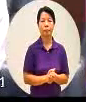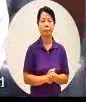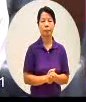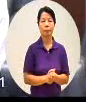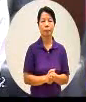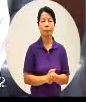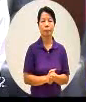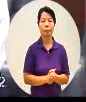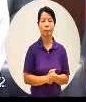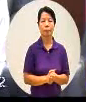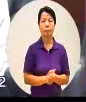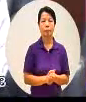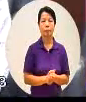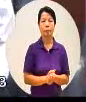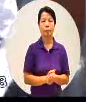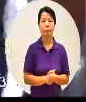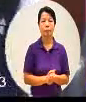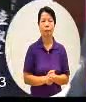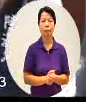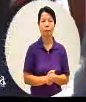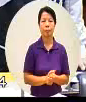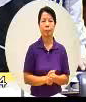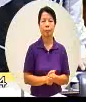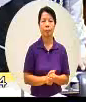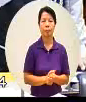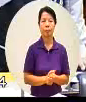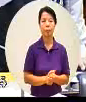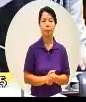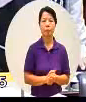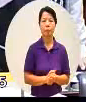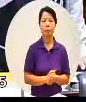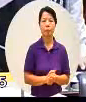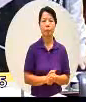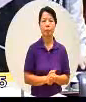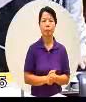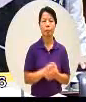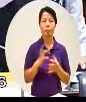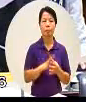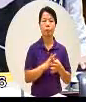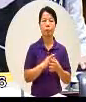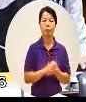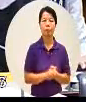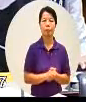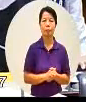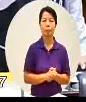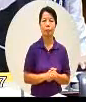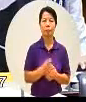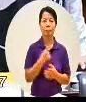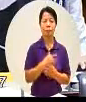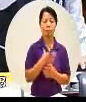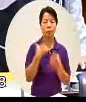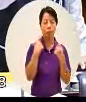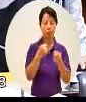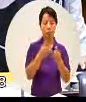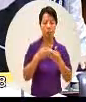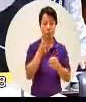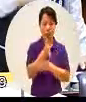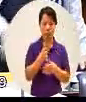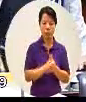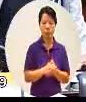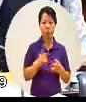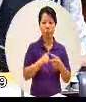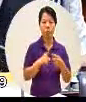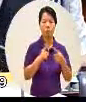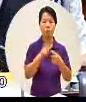我给你陈门好啦，我休困一下。嗯， 你，因为吼，我原底本也要问哦，啊，咱人事主任安